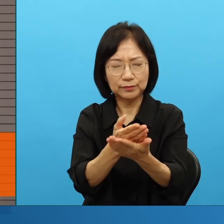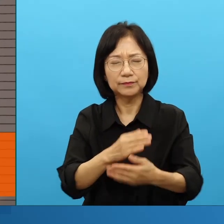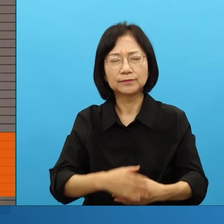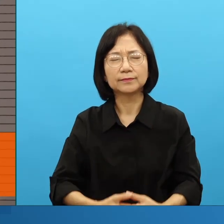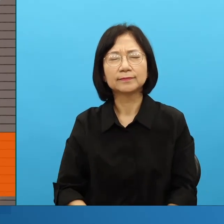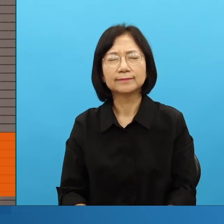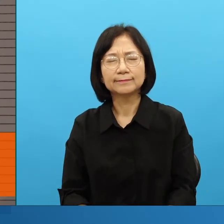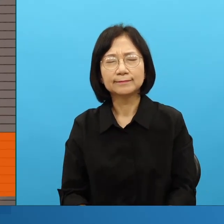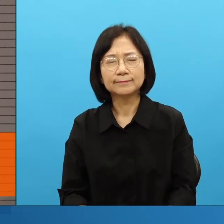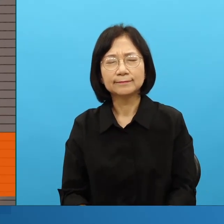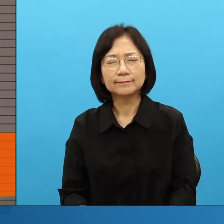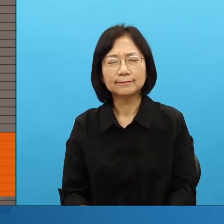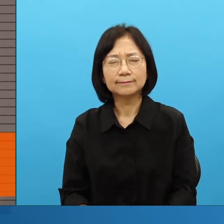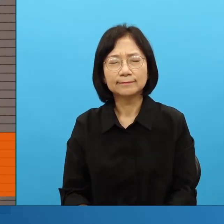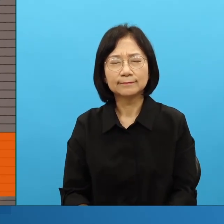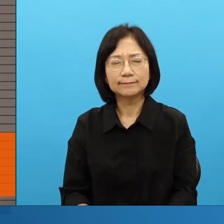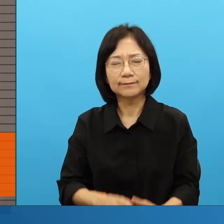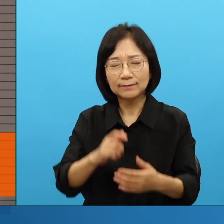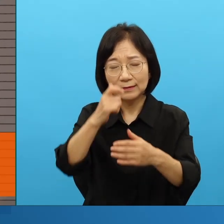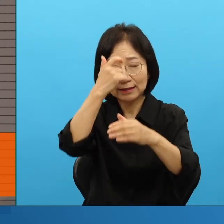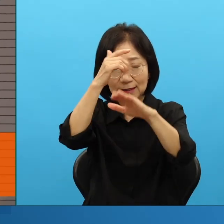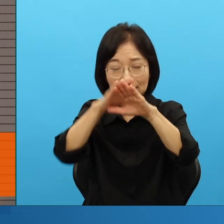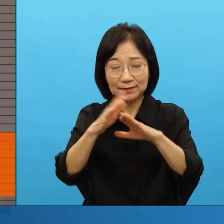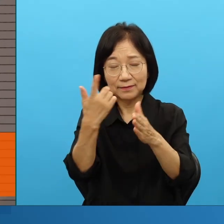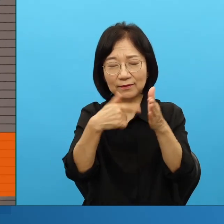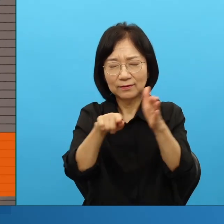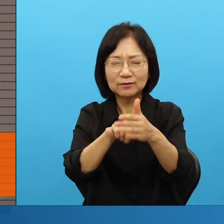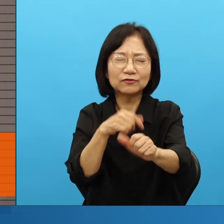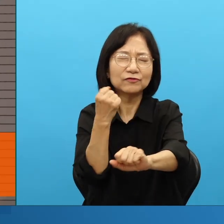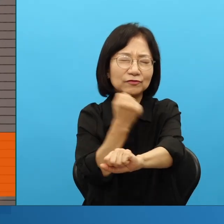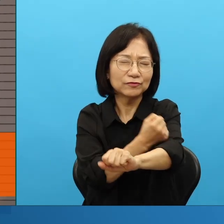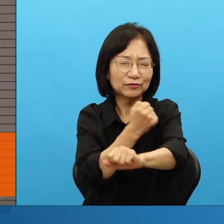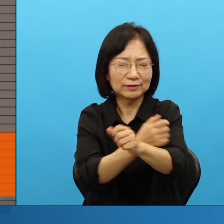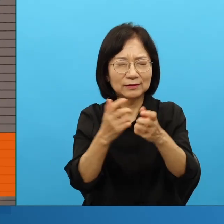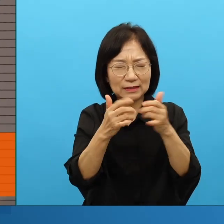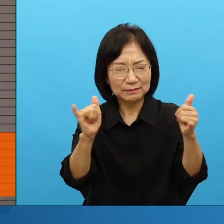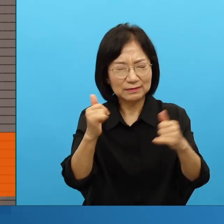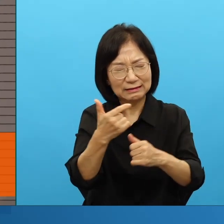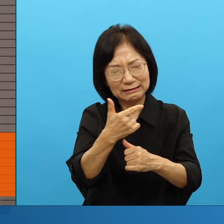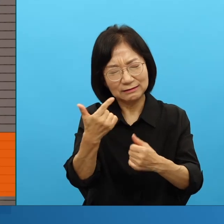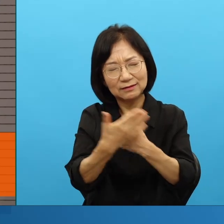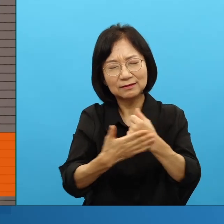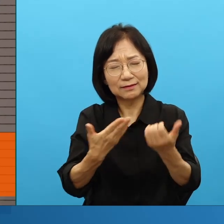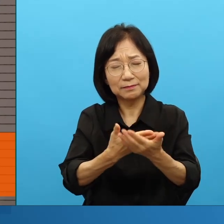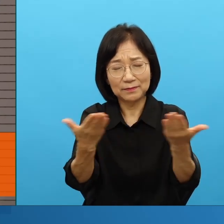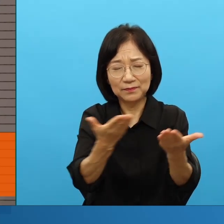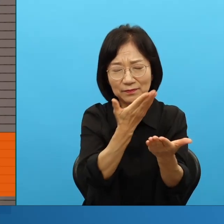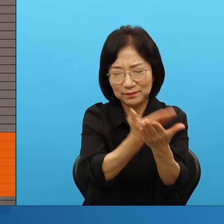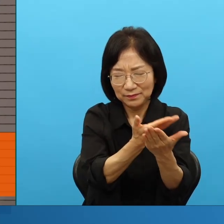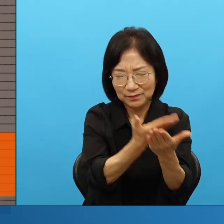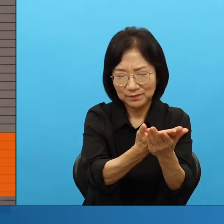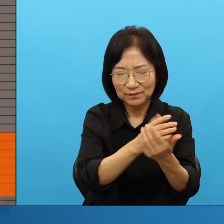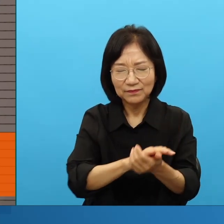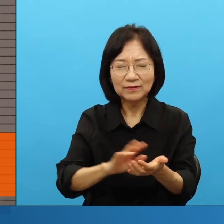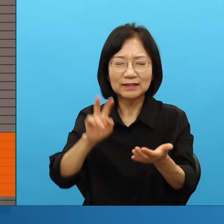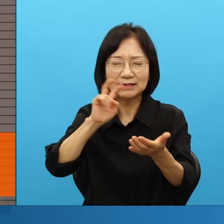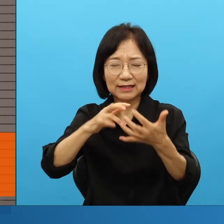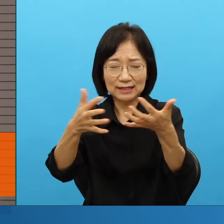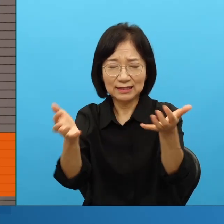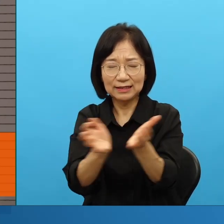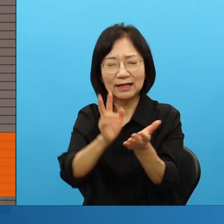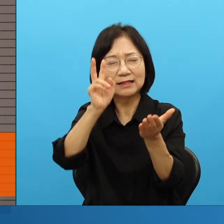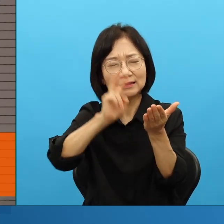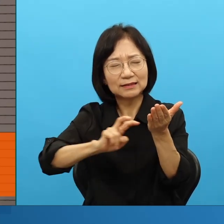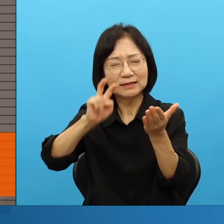充满的属灵的恩典，使他们能够持定圣约的话语，靠唯独福音和唯独传道能够征服世界。 예배를 위하여 수고하는 손길들에게 갑절의 은혜를 채워주시고 원네스 성가대의 찬양을 통하여 모든